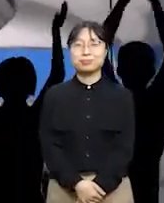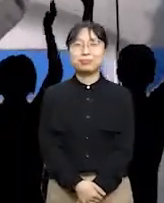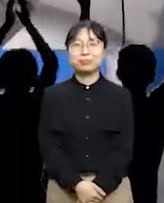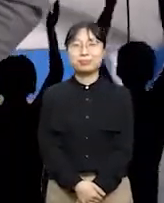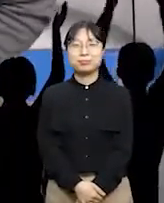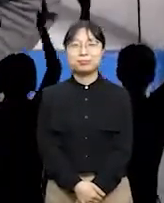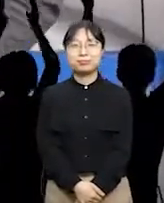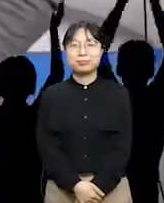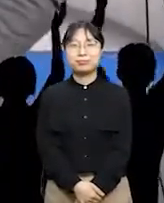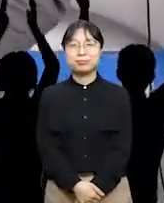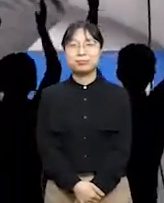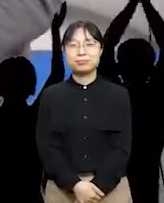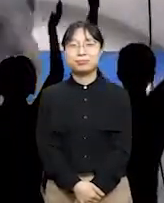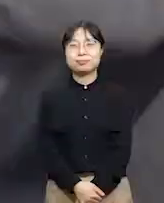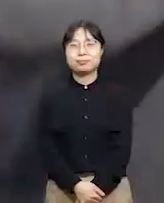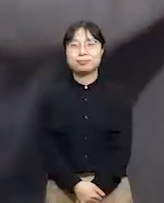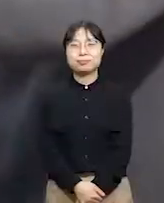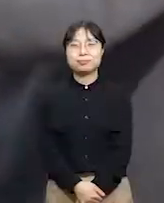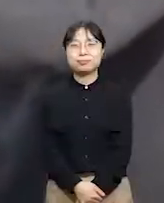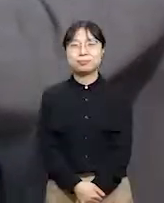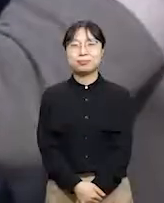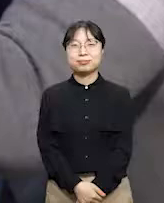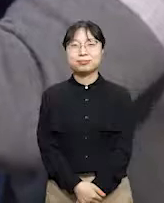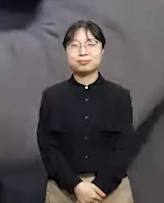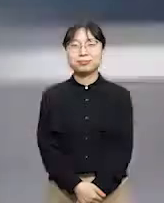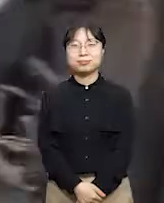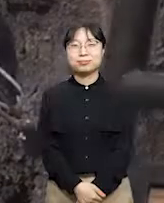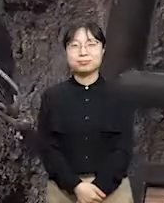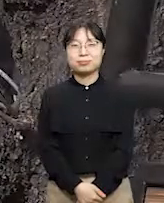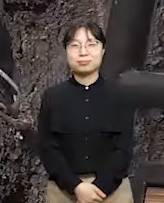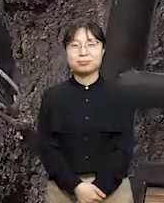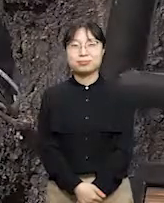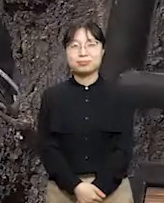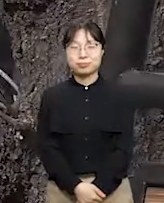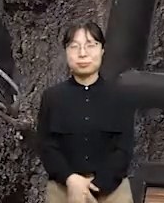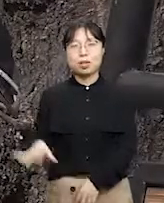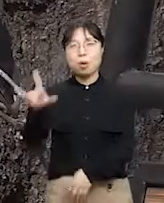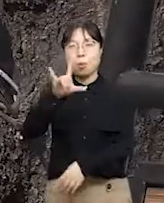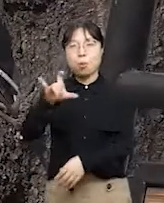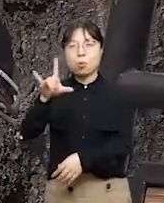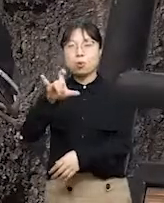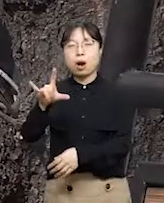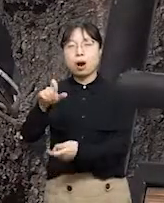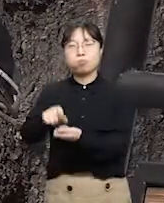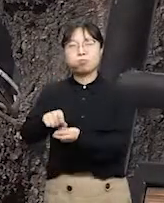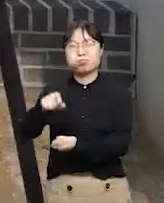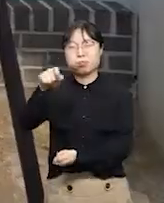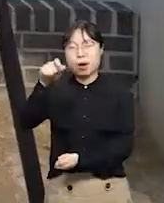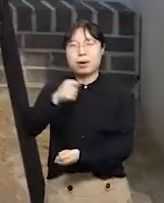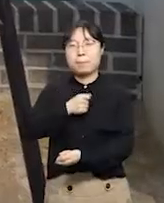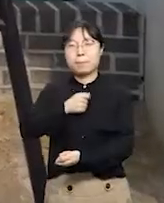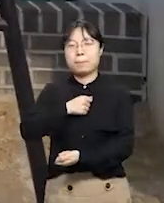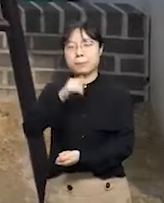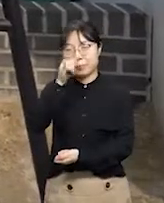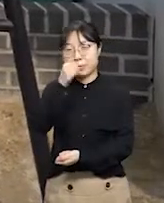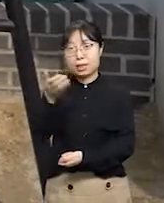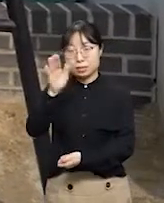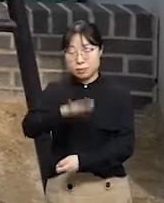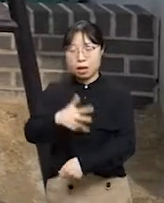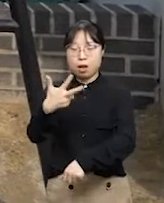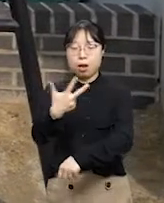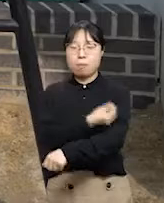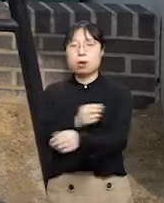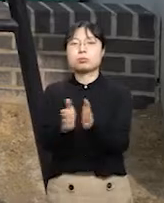예. 또 뵀으면 좋겠습니다. 예, 예. 예. 자, 예. 코로나 시국이 아직은 이어지고 있지만 백신 접종이 시작된